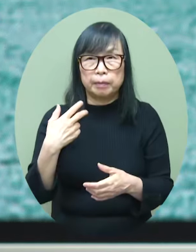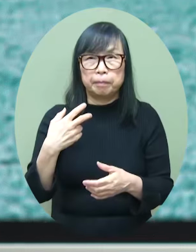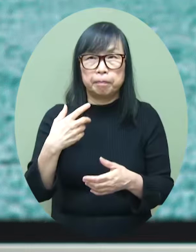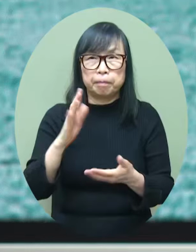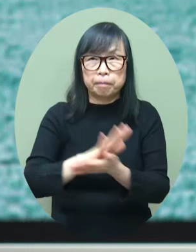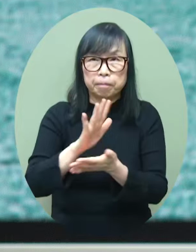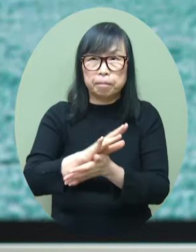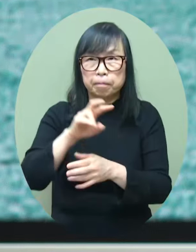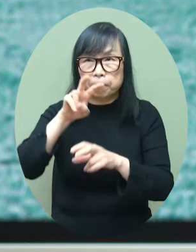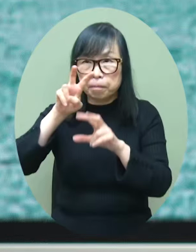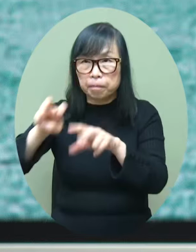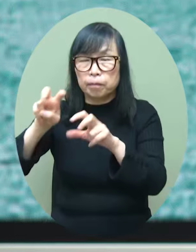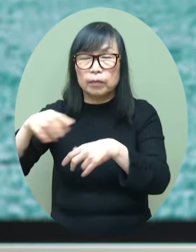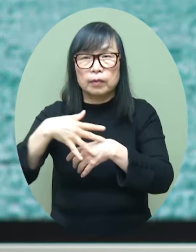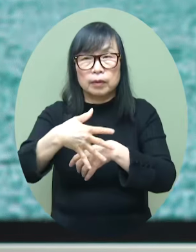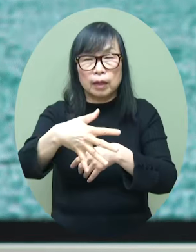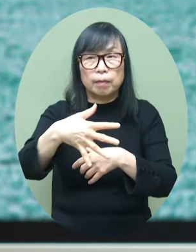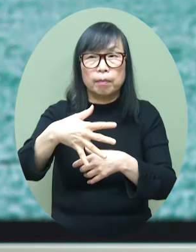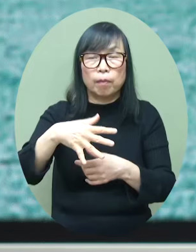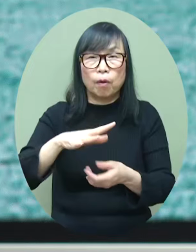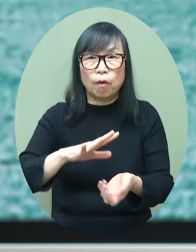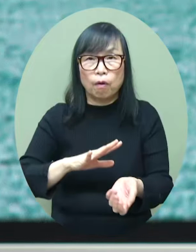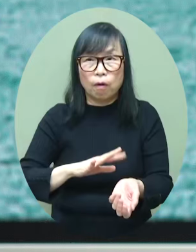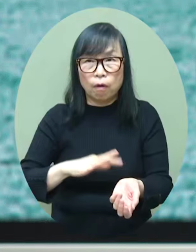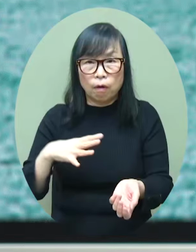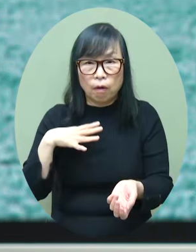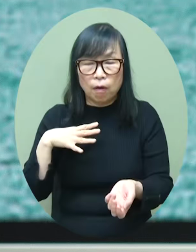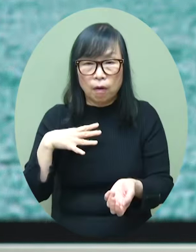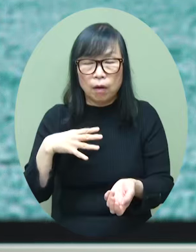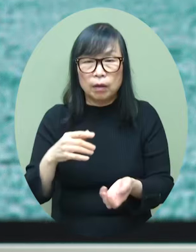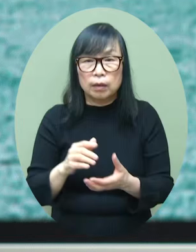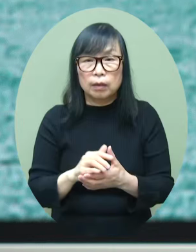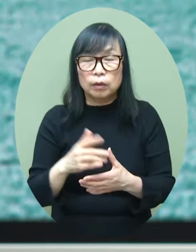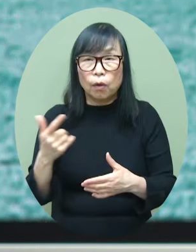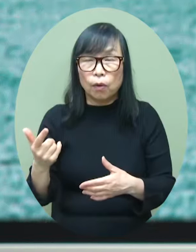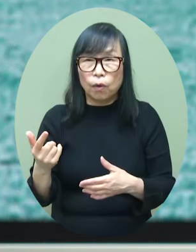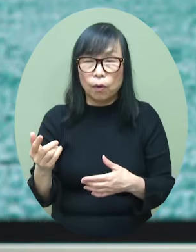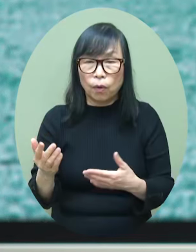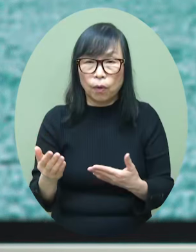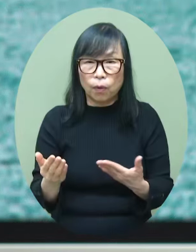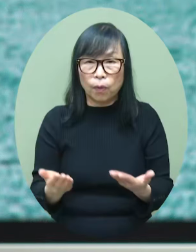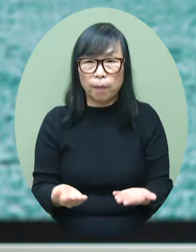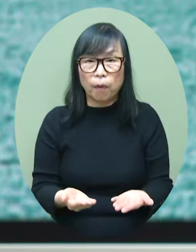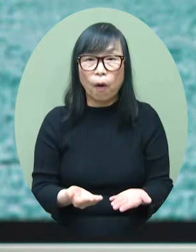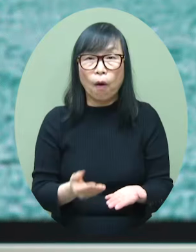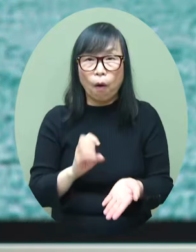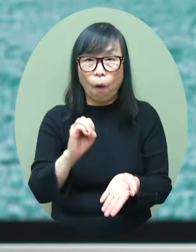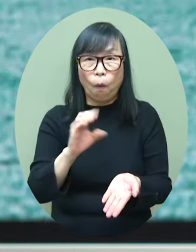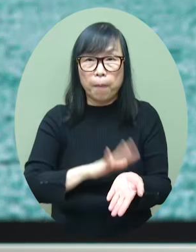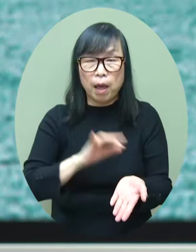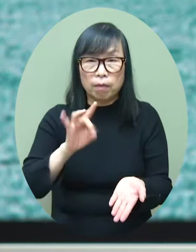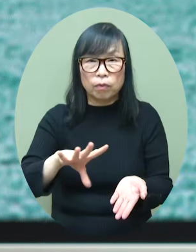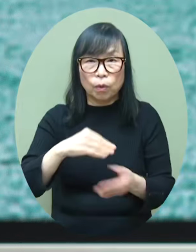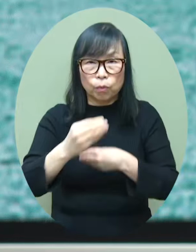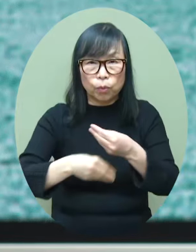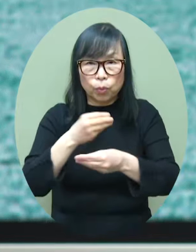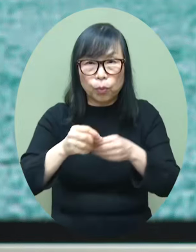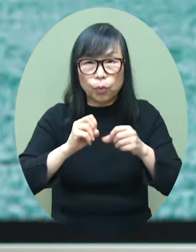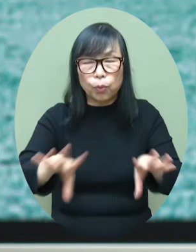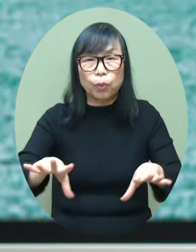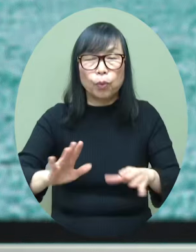者 是第五波以來，其實那個Omicron 的傳染性是非常之